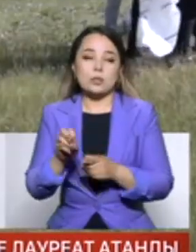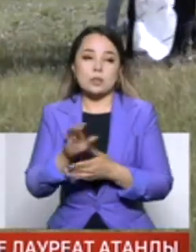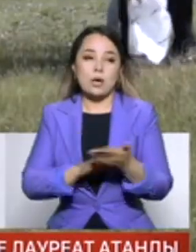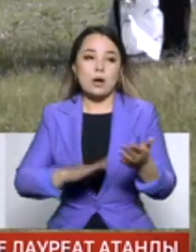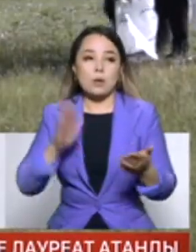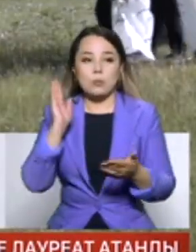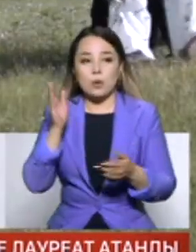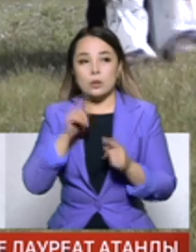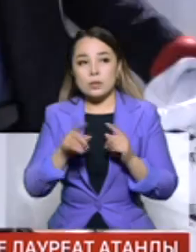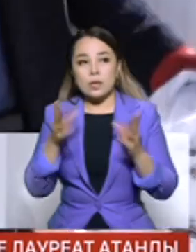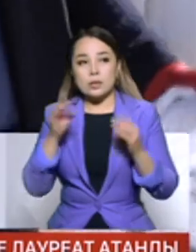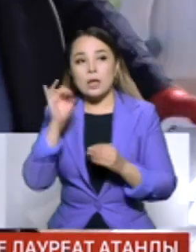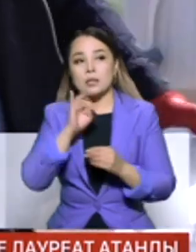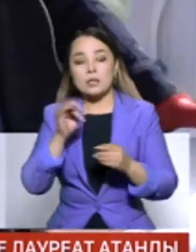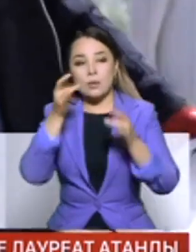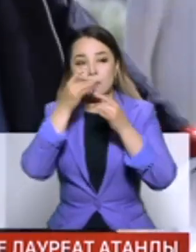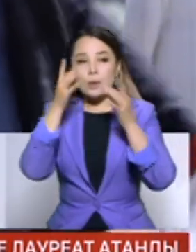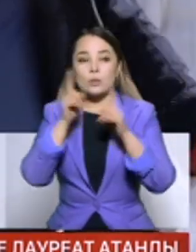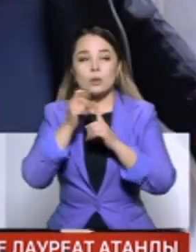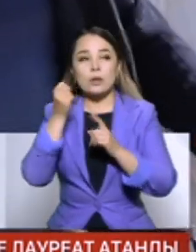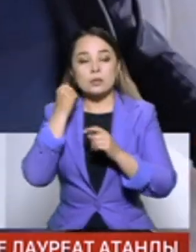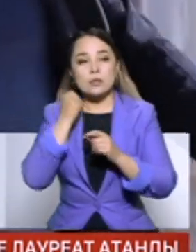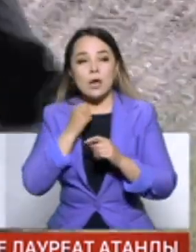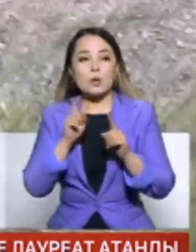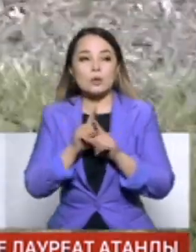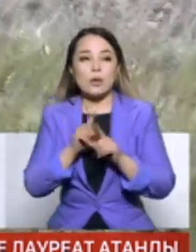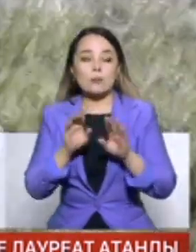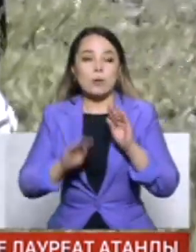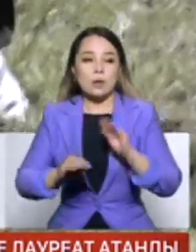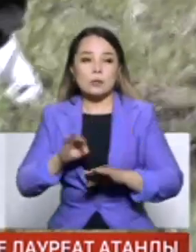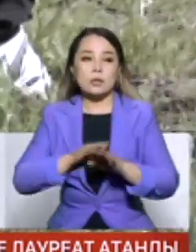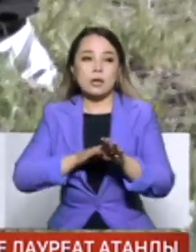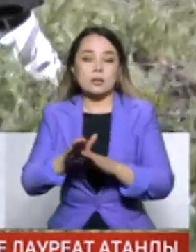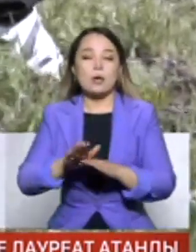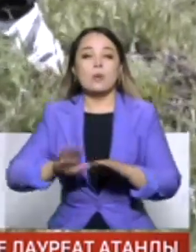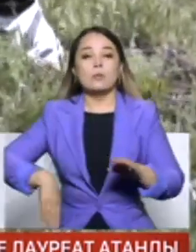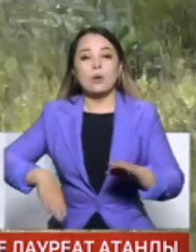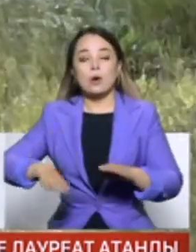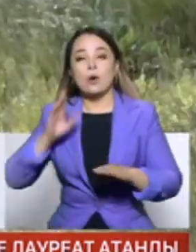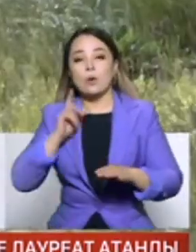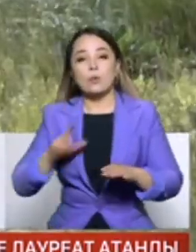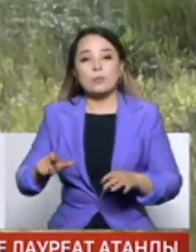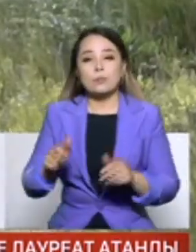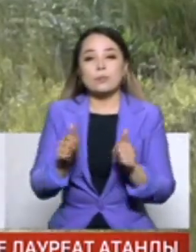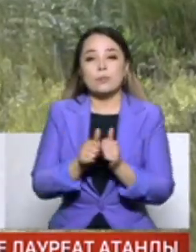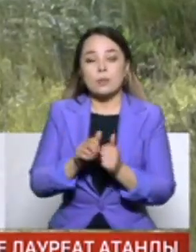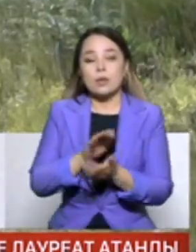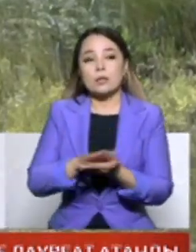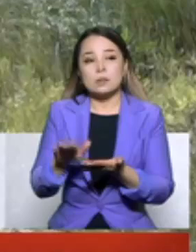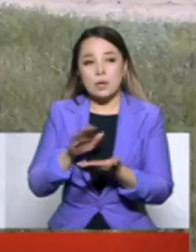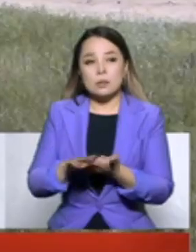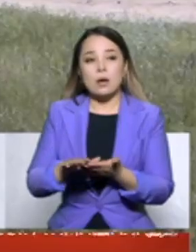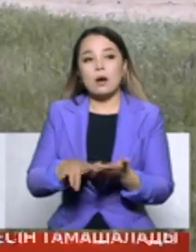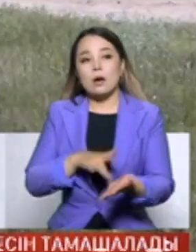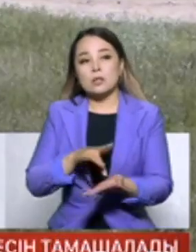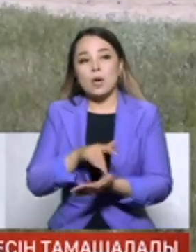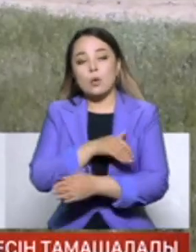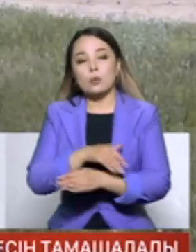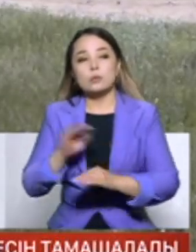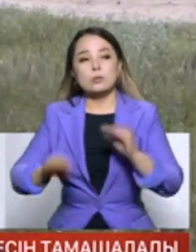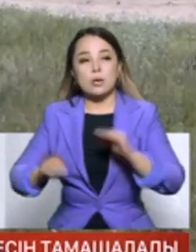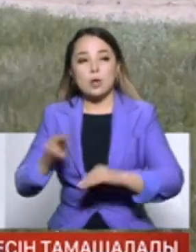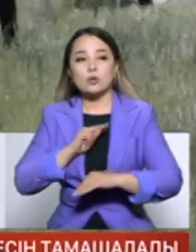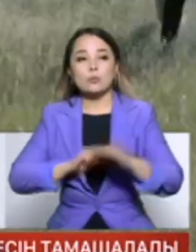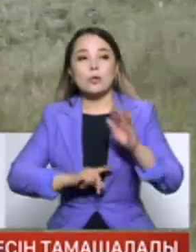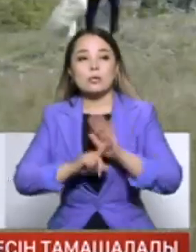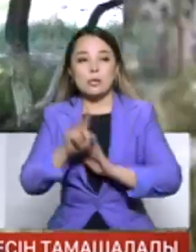жалғасады. Алдағы күндері тарихи мәдени ескерткіштердің айналасы абаттандырылмақ. Кейін өзен көлдердің жағалаулары тазартып, қала көшелерін көгалдандыру